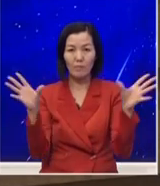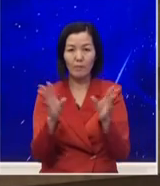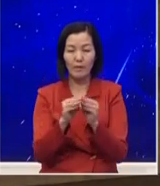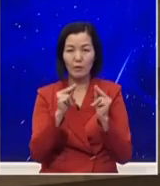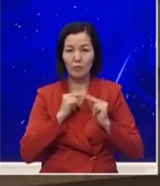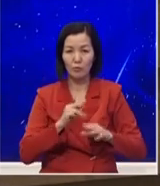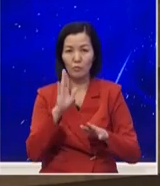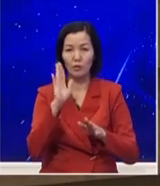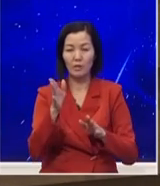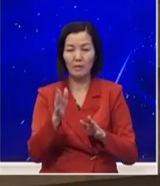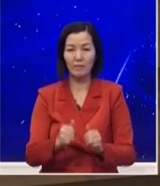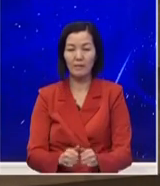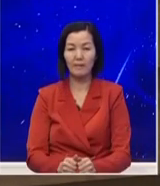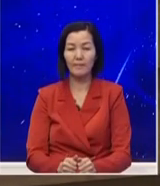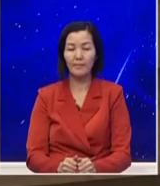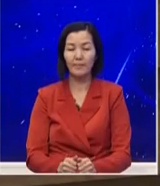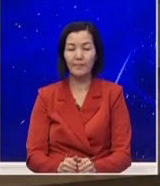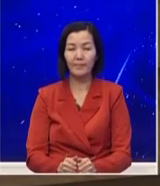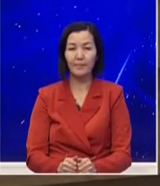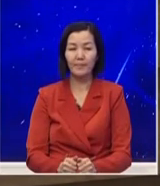жұмыс істейміз. Сонан кейін